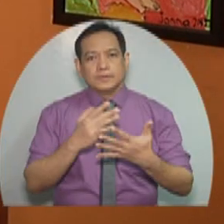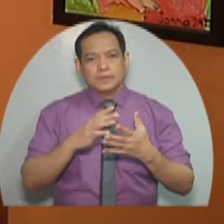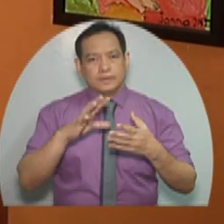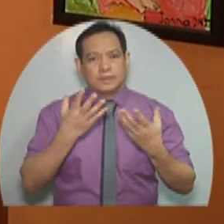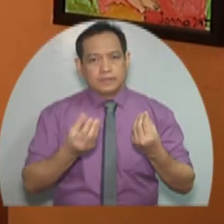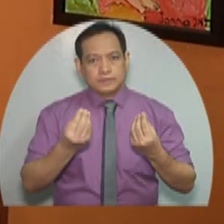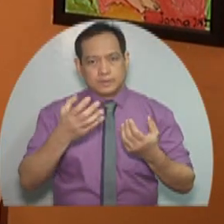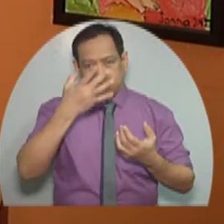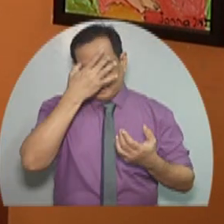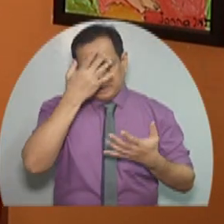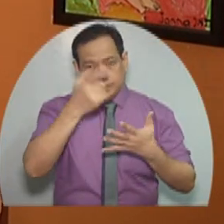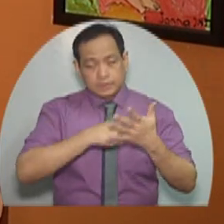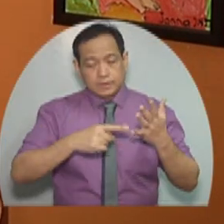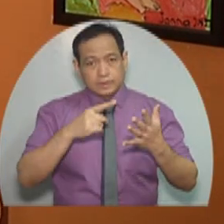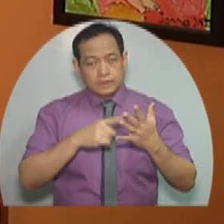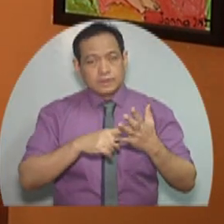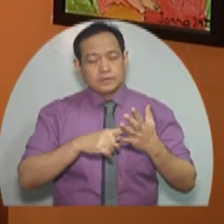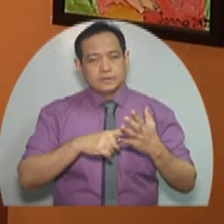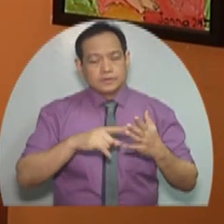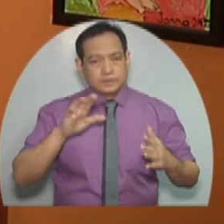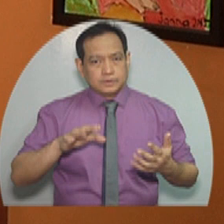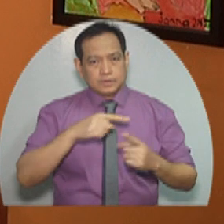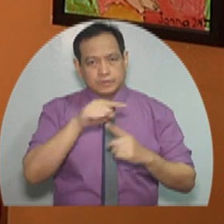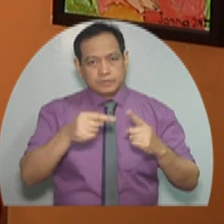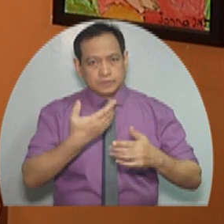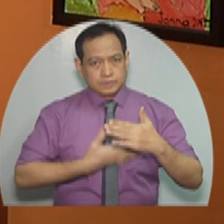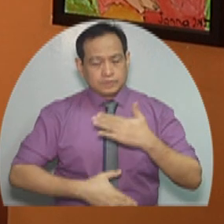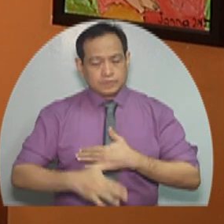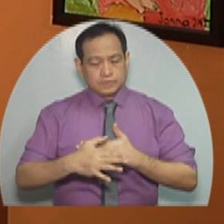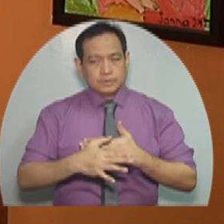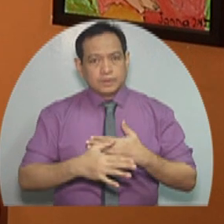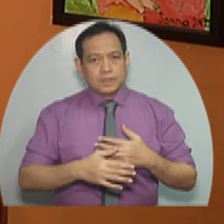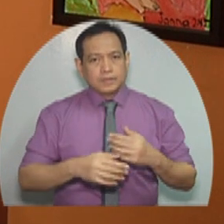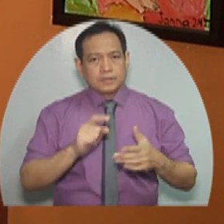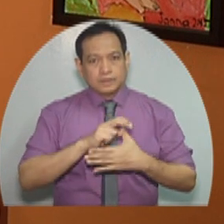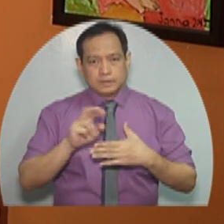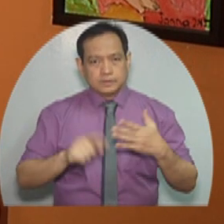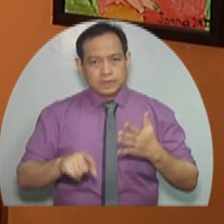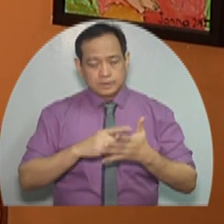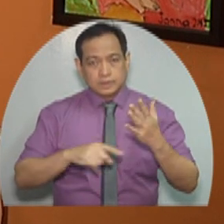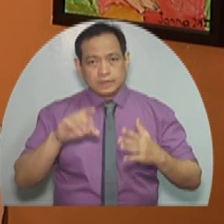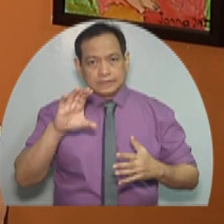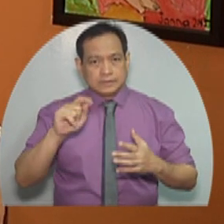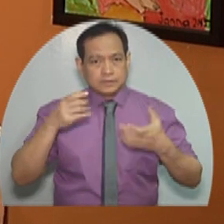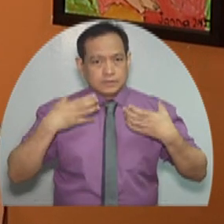Malambot ang ulo ni Yumi Jean Madrona nang siya ay ipinanganak. Lumabas sa CT scan na ang bata ay